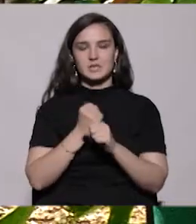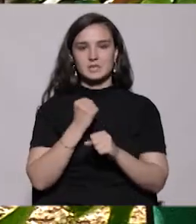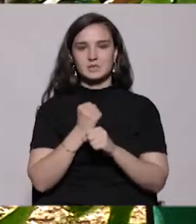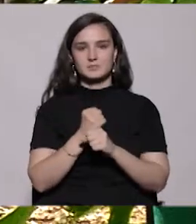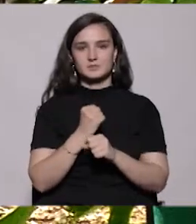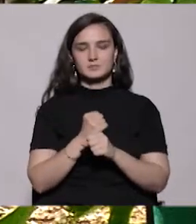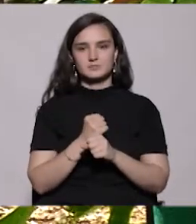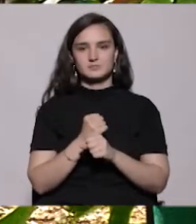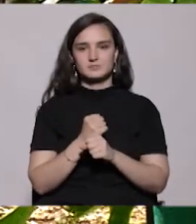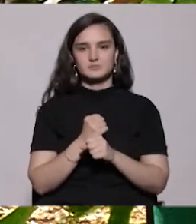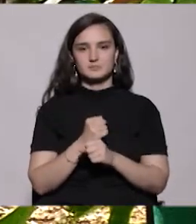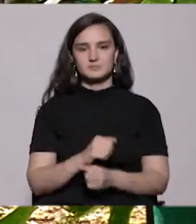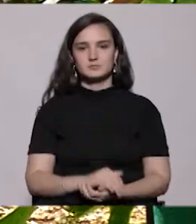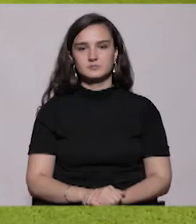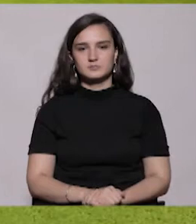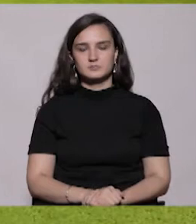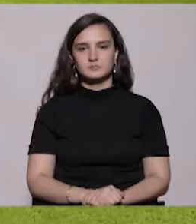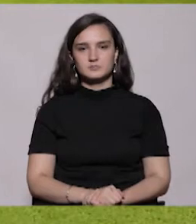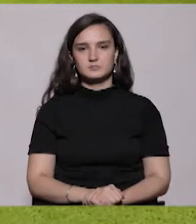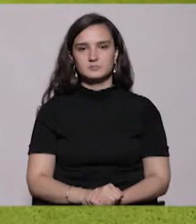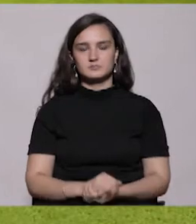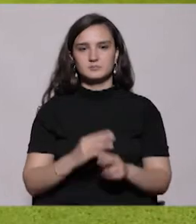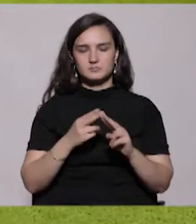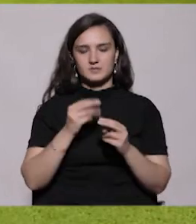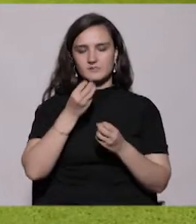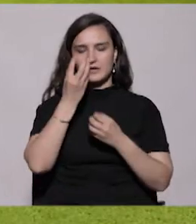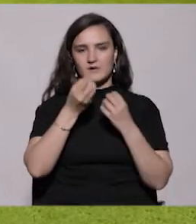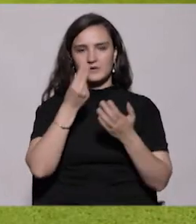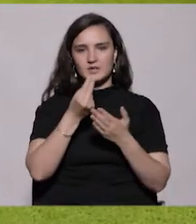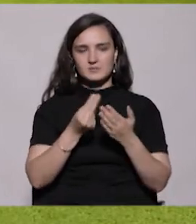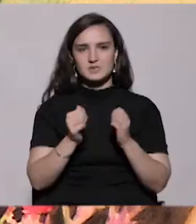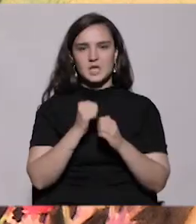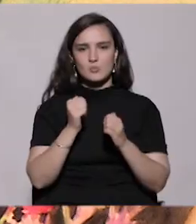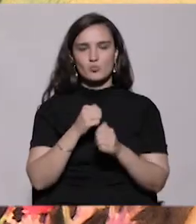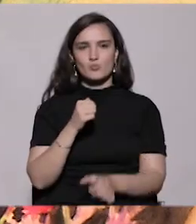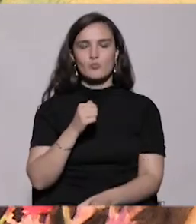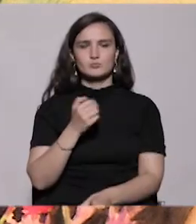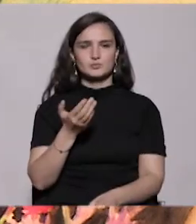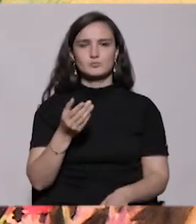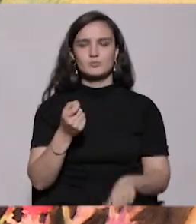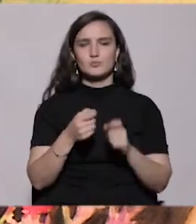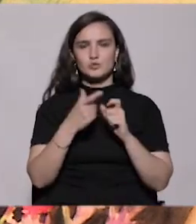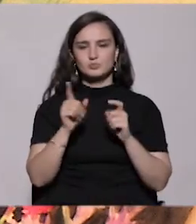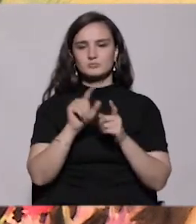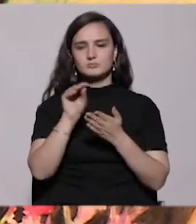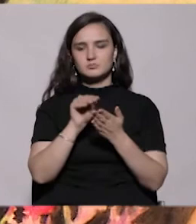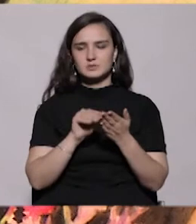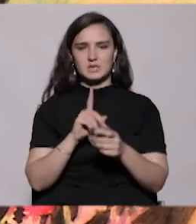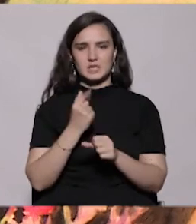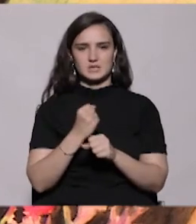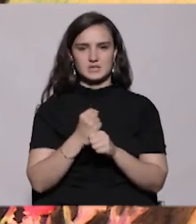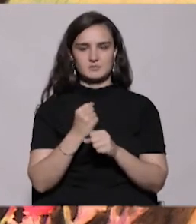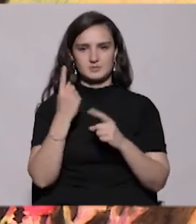გააკეთებთ ჩანახატებს, გაახმობთ ყვავილებს, ფოთლებს და კიდევ ჩაწერთ